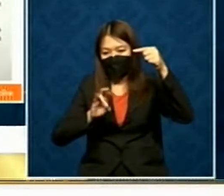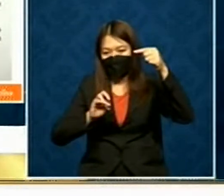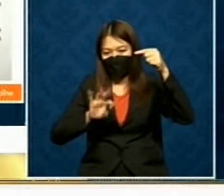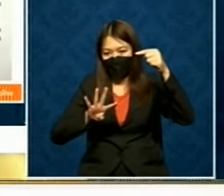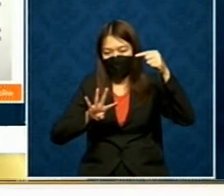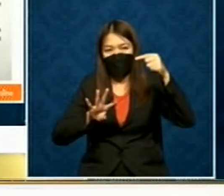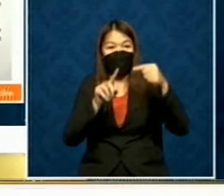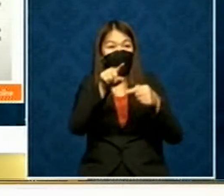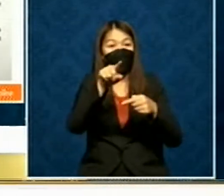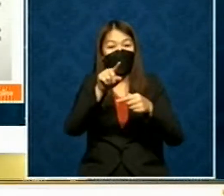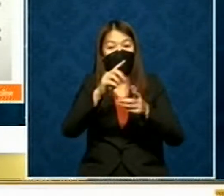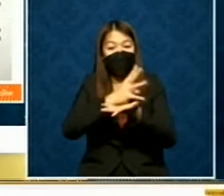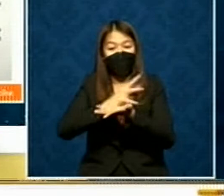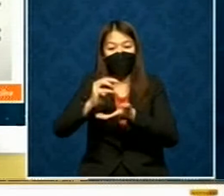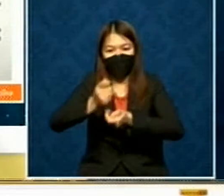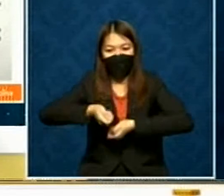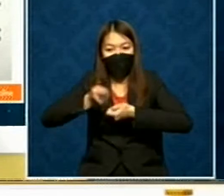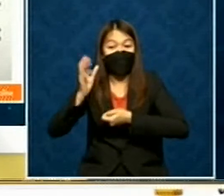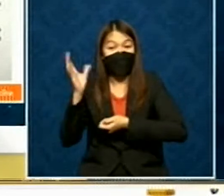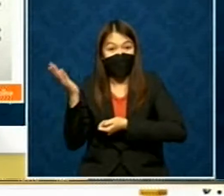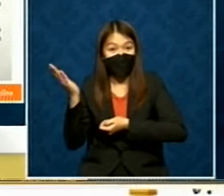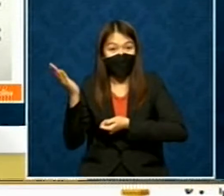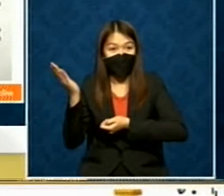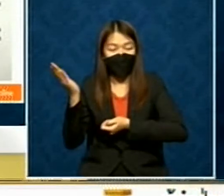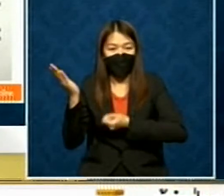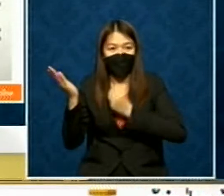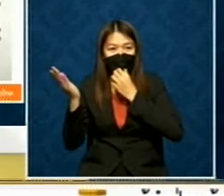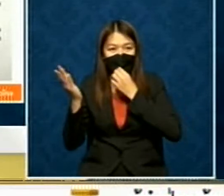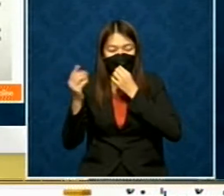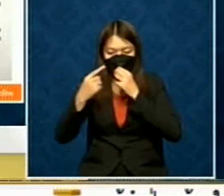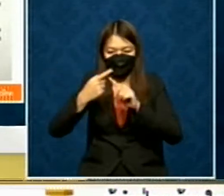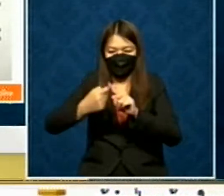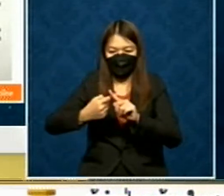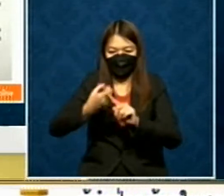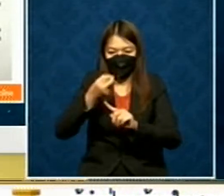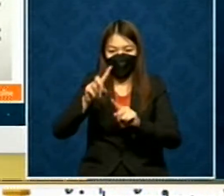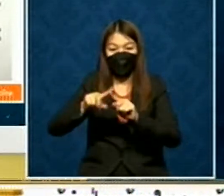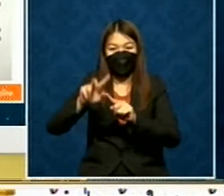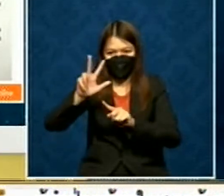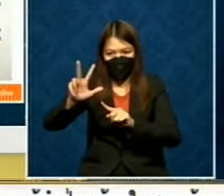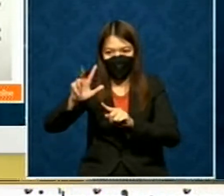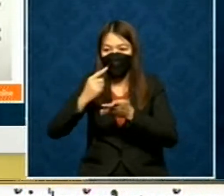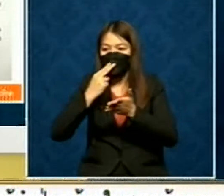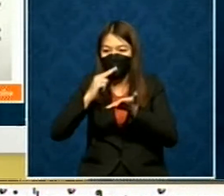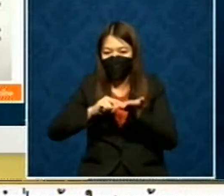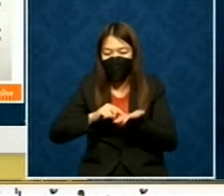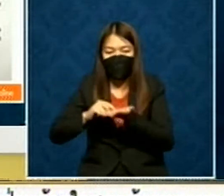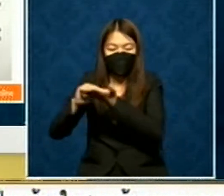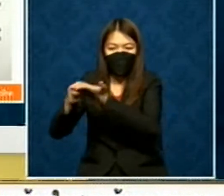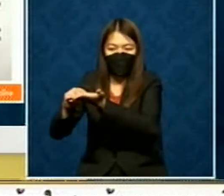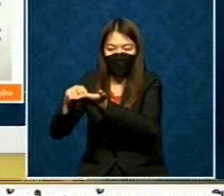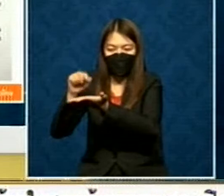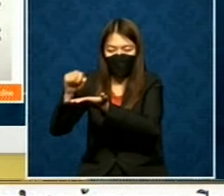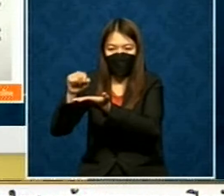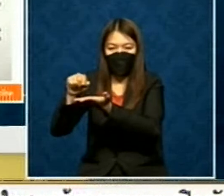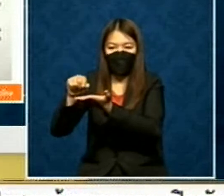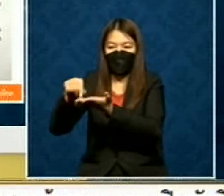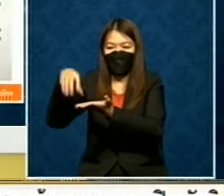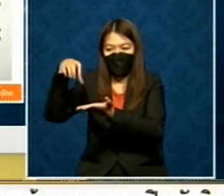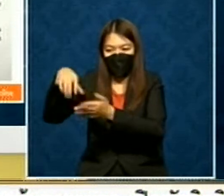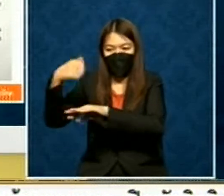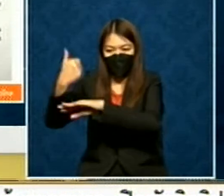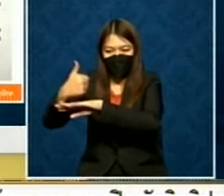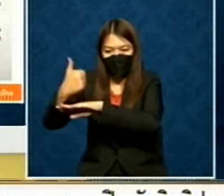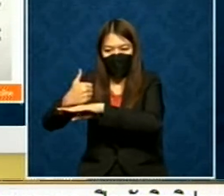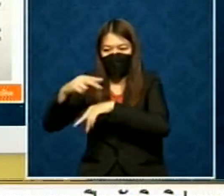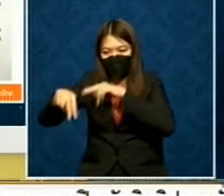สไลด์ได้เลยวันที่ 3 ทันวาคมมีการส่นงสือถึงผู้อำนวยการสำนัควบคุมปองกันและบำบ